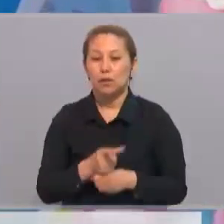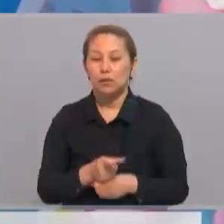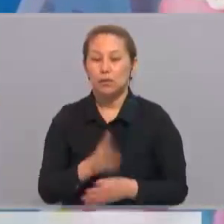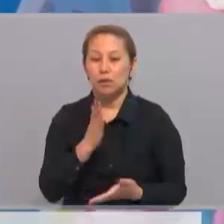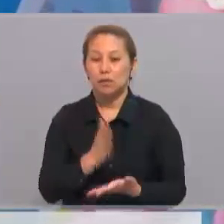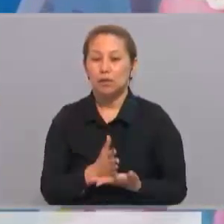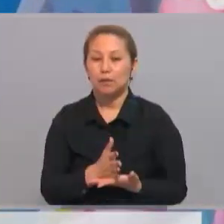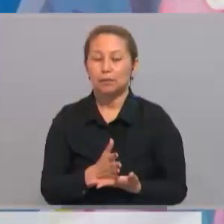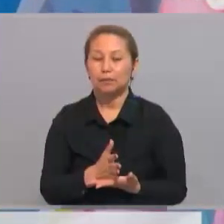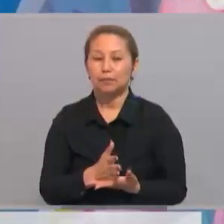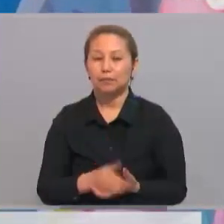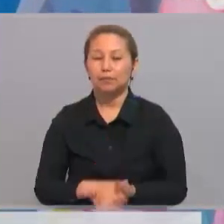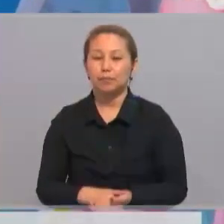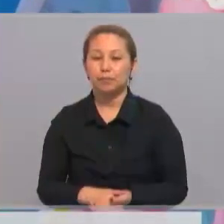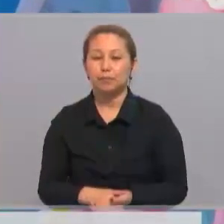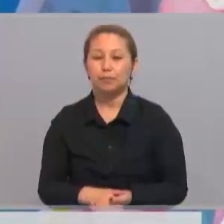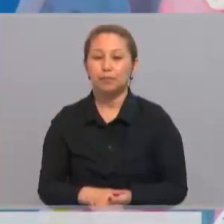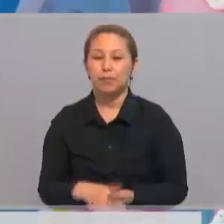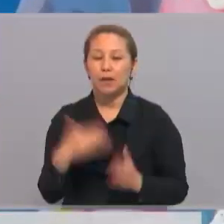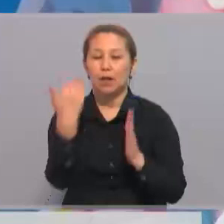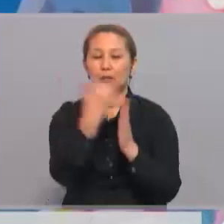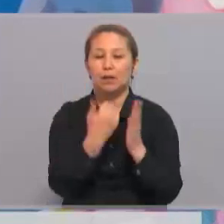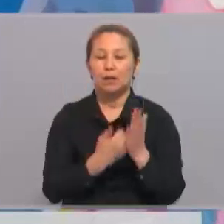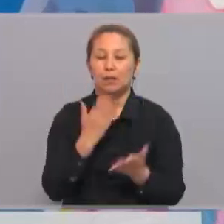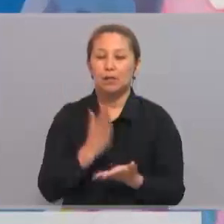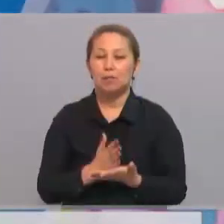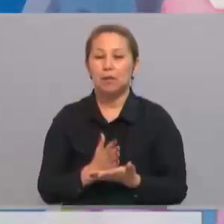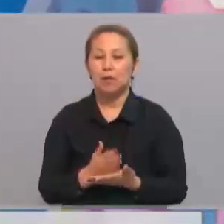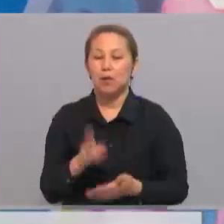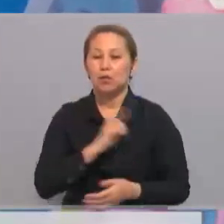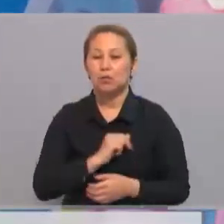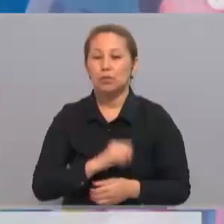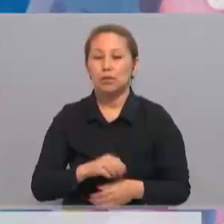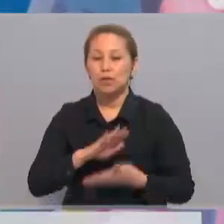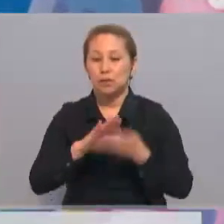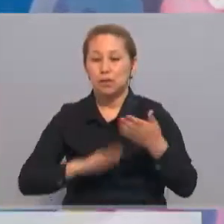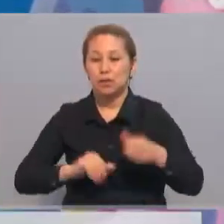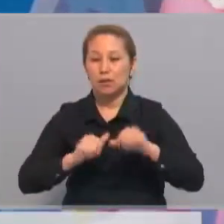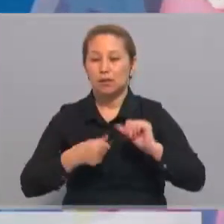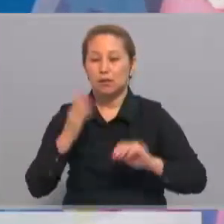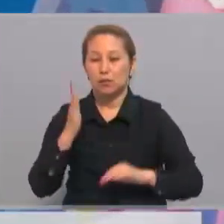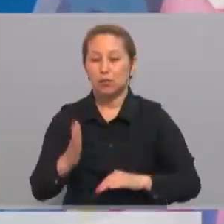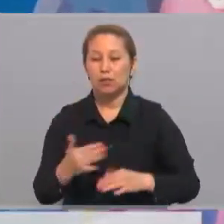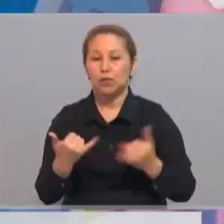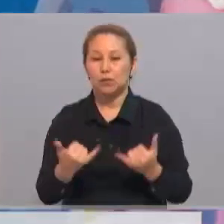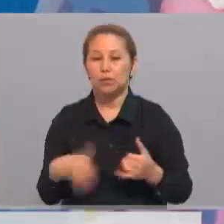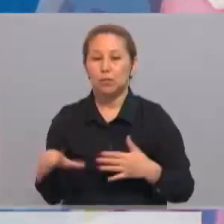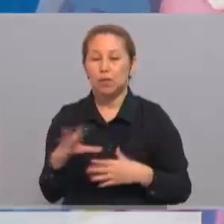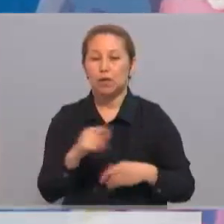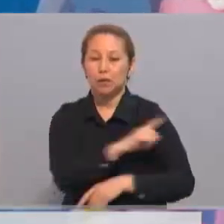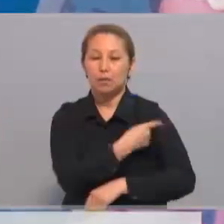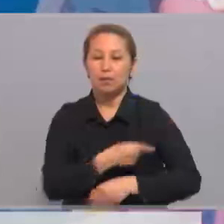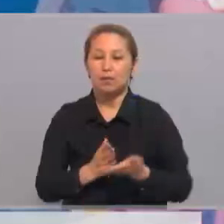жүктөгөн міндеттер бар, бағдарламалар бар. Енді ол жұмыс арғай өз жалғасын табады. Сол себептен барлық